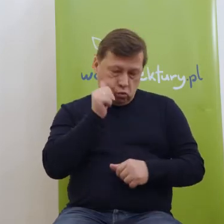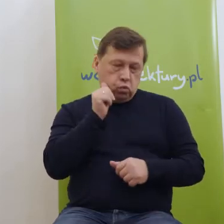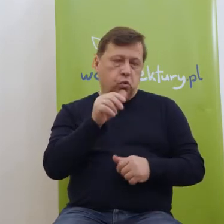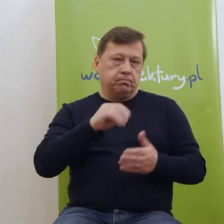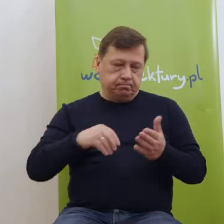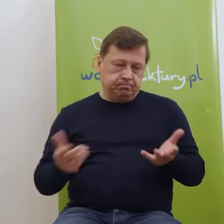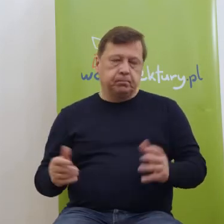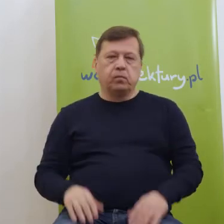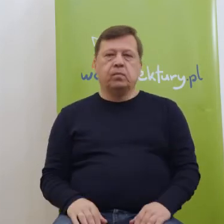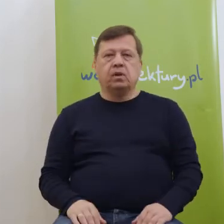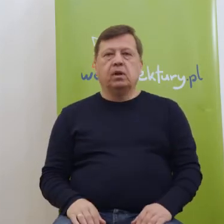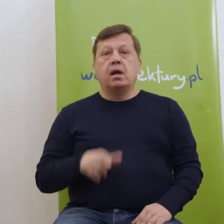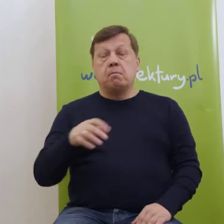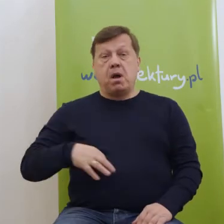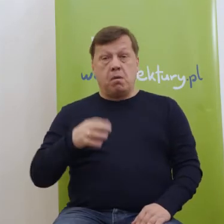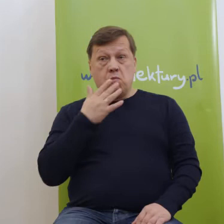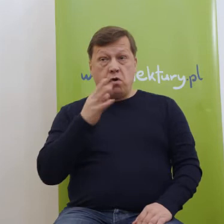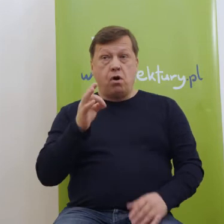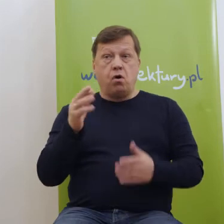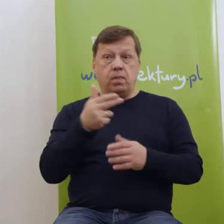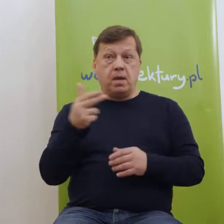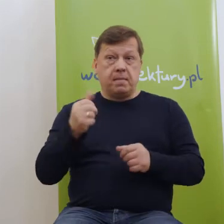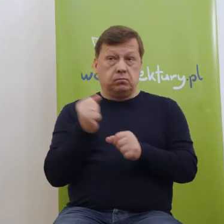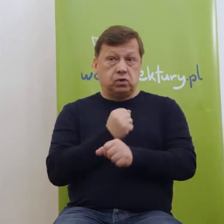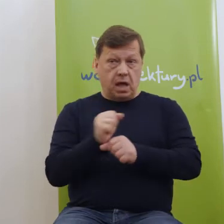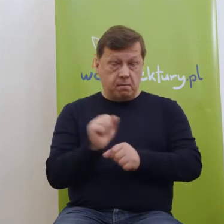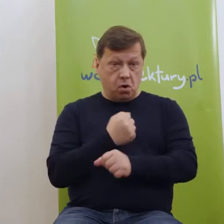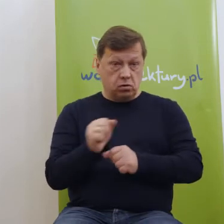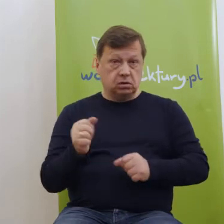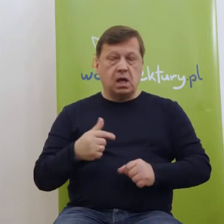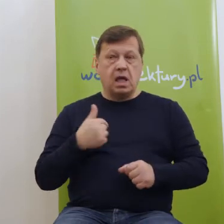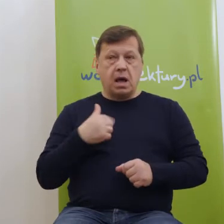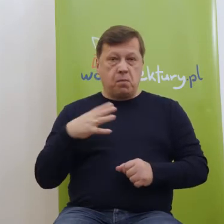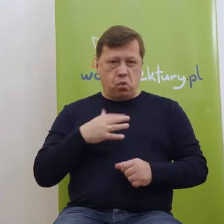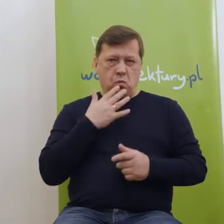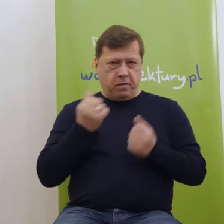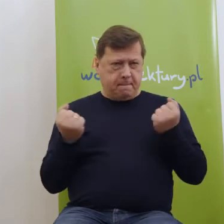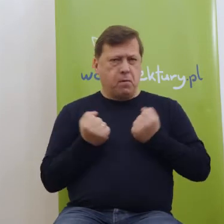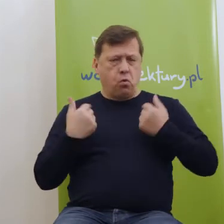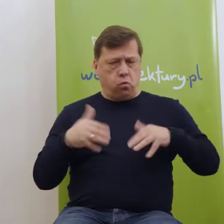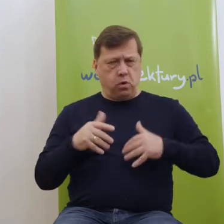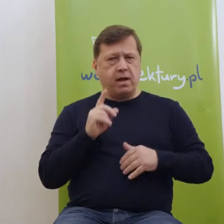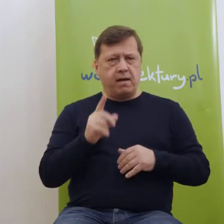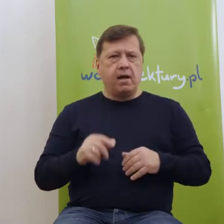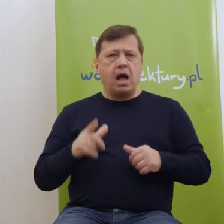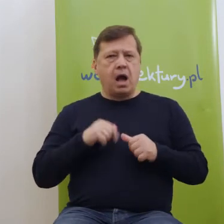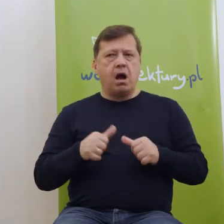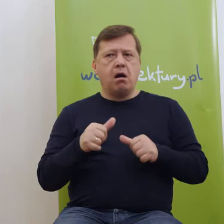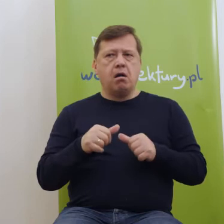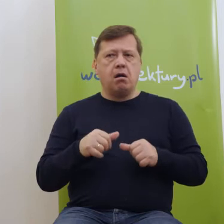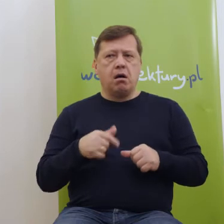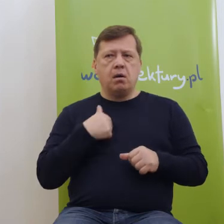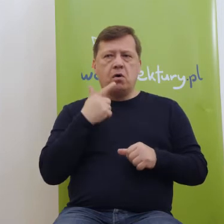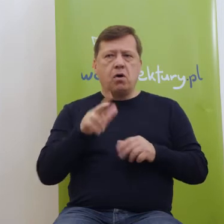że o przemocy. Mhm. Ja może nie powiedziałabym tak mocno, ale też mi się zdaje, że o trudnych